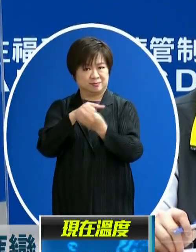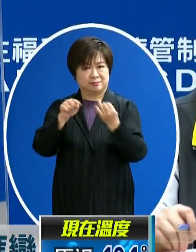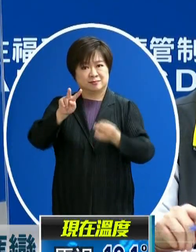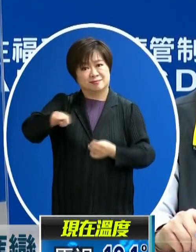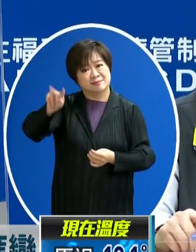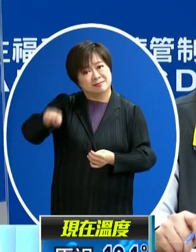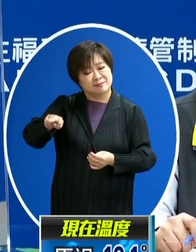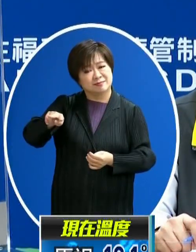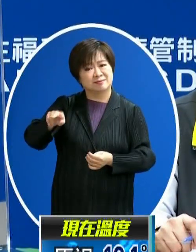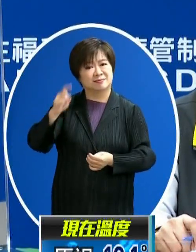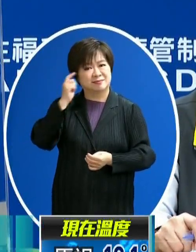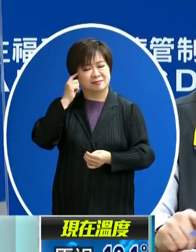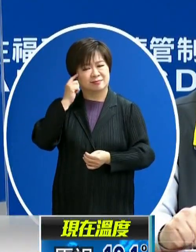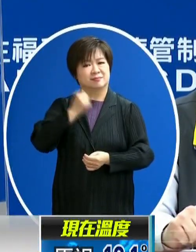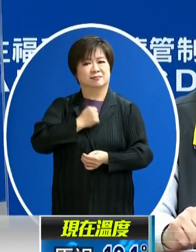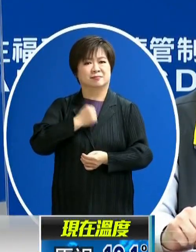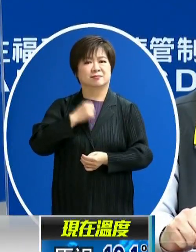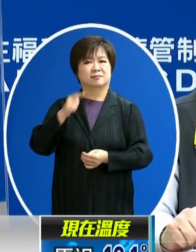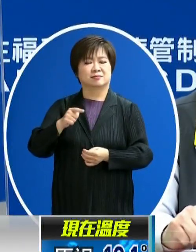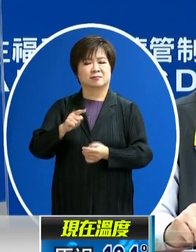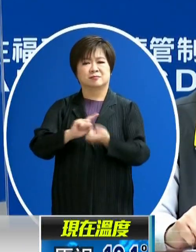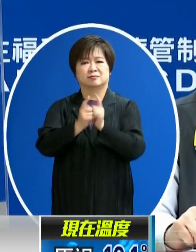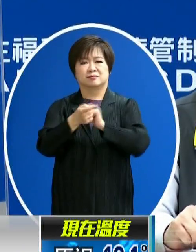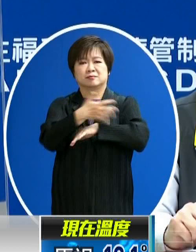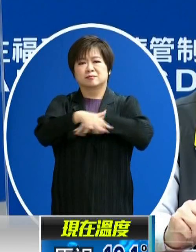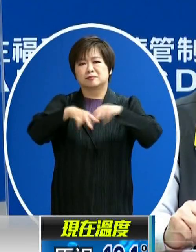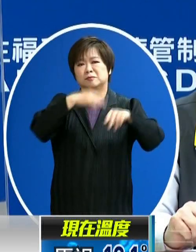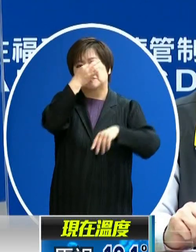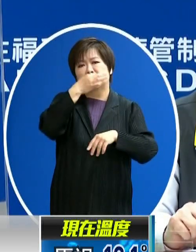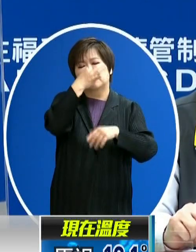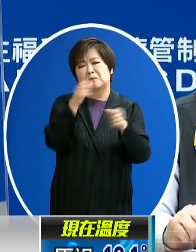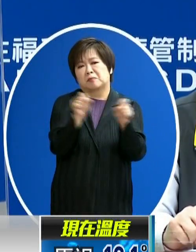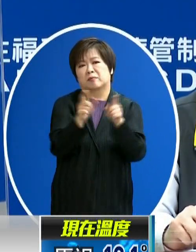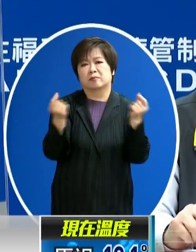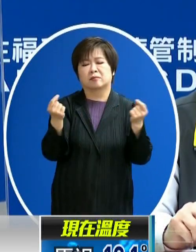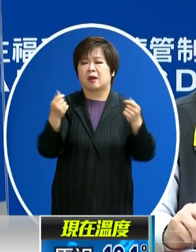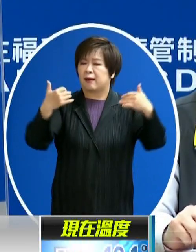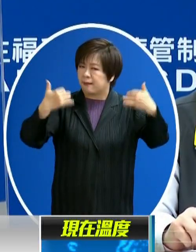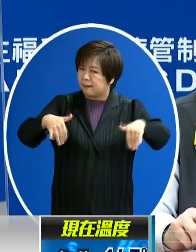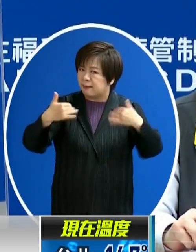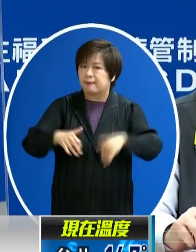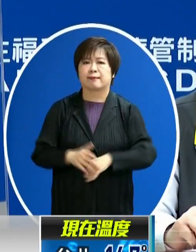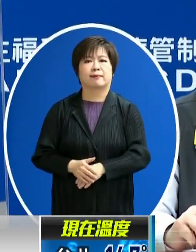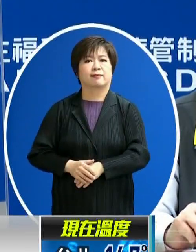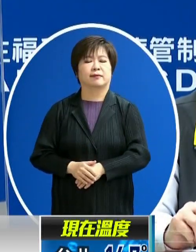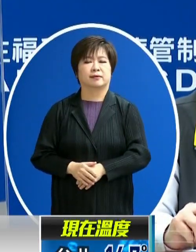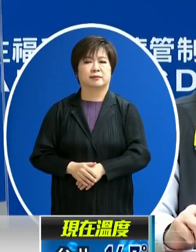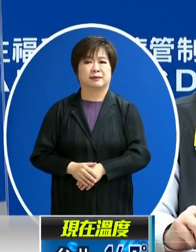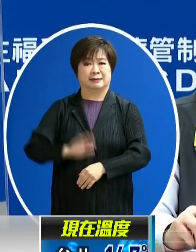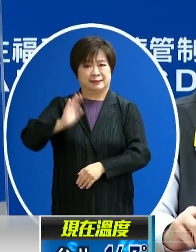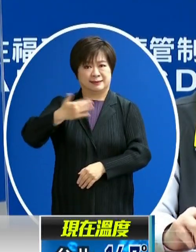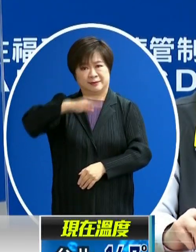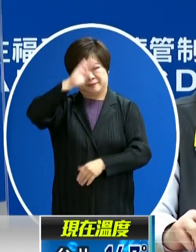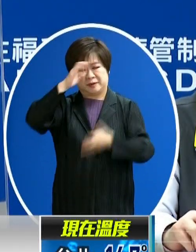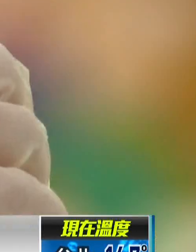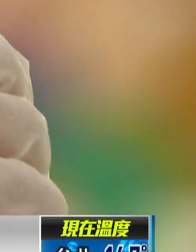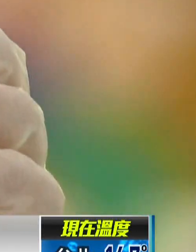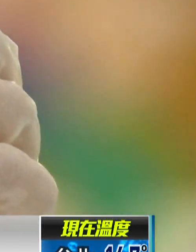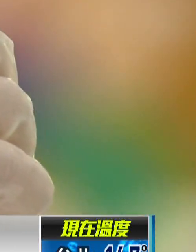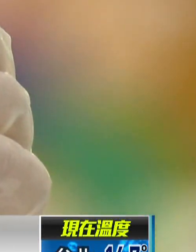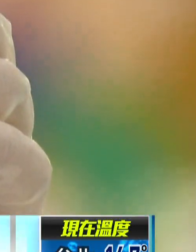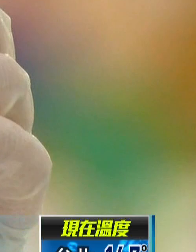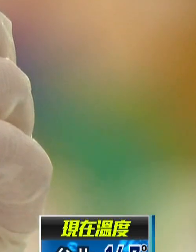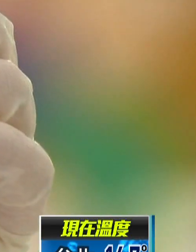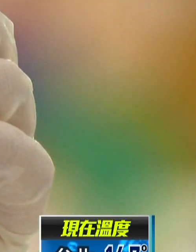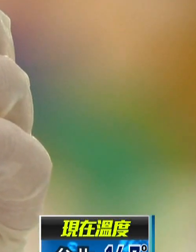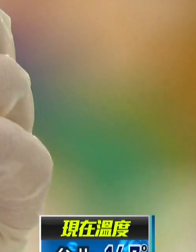以来说明说它已经是流感化，但至少我们知道现在目前来讲重症的比例相对低。 就算